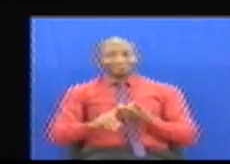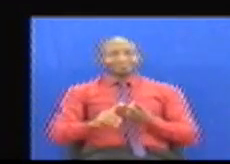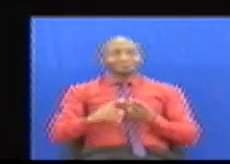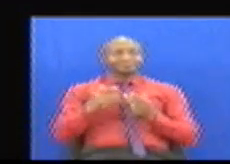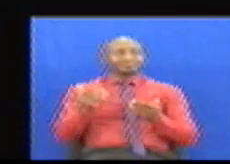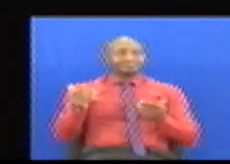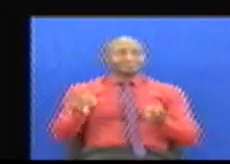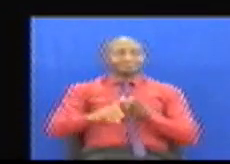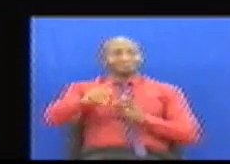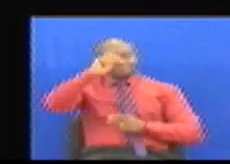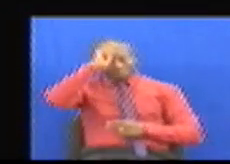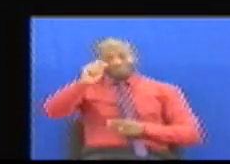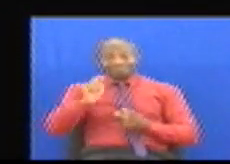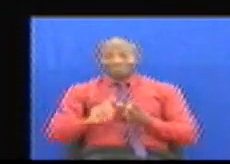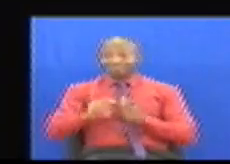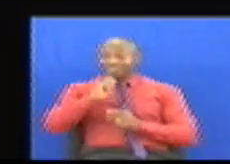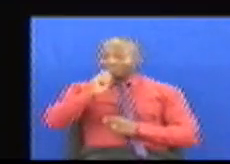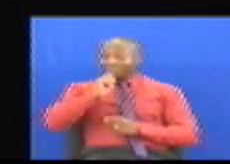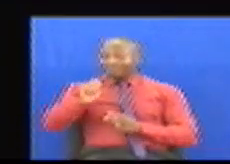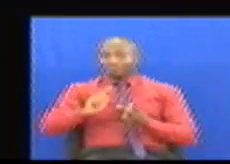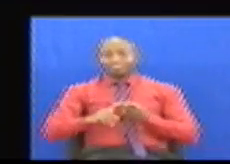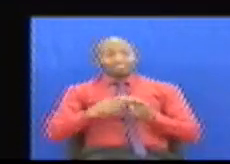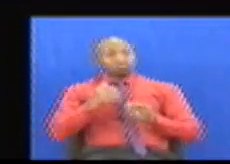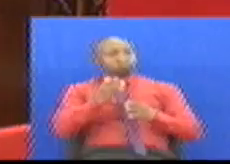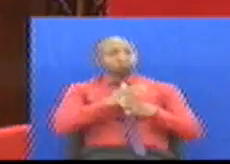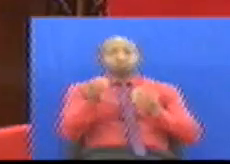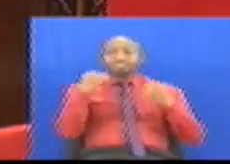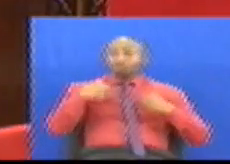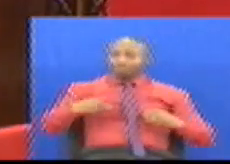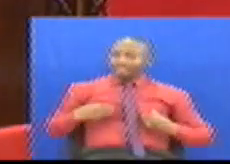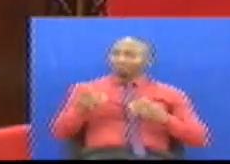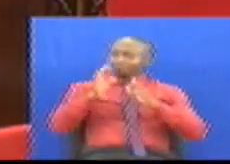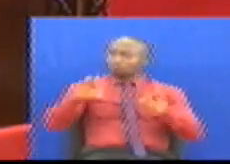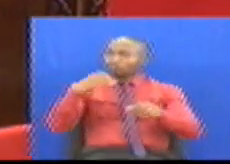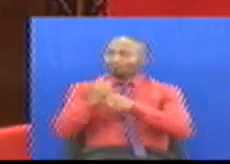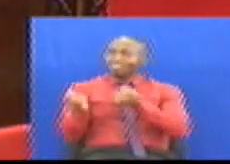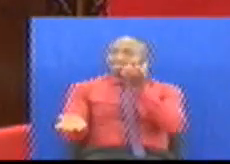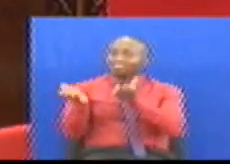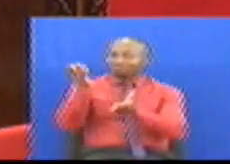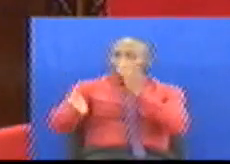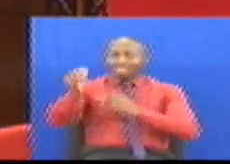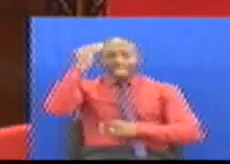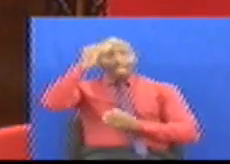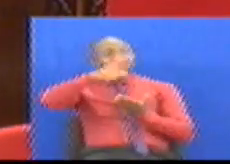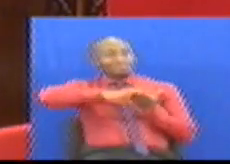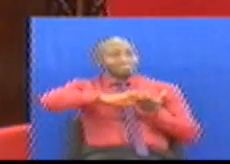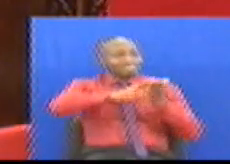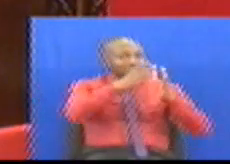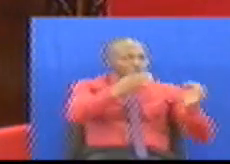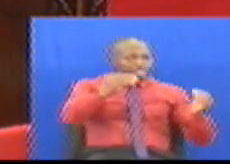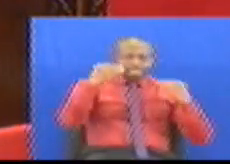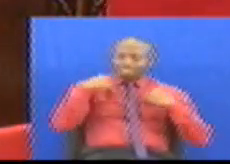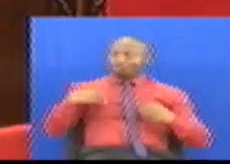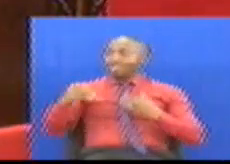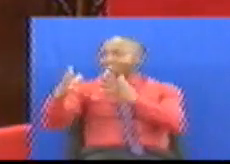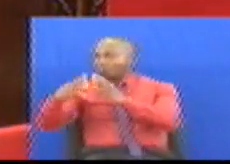Mheshimiwa Naibu Spika, nilikuwa nazungumza habari ya sekondari. Tufanye tathmini sasa kwamba elimu ya msingi bure, elimu ya sekondari